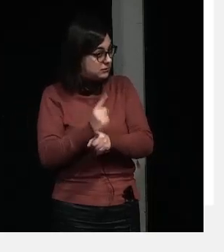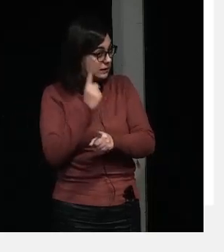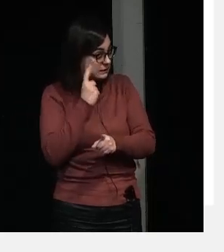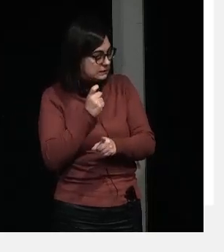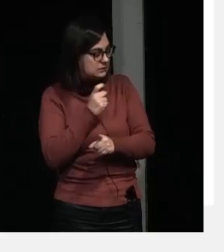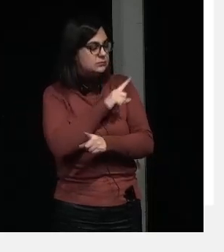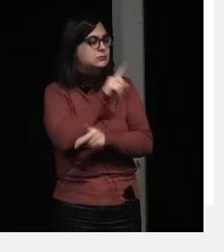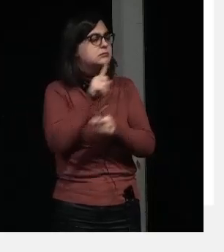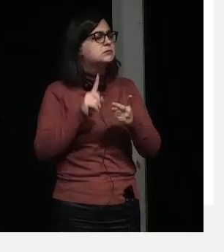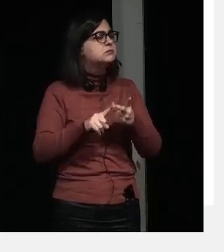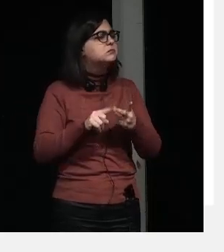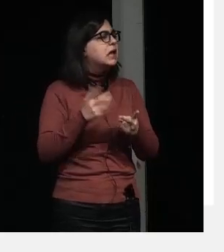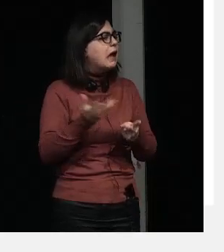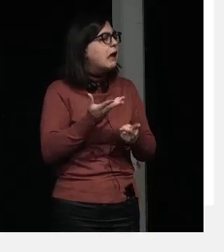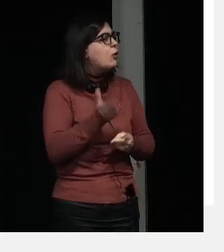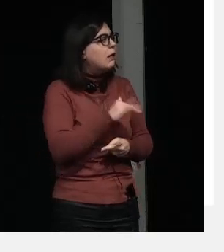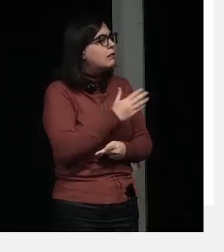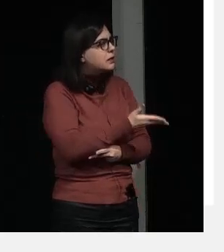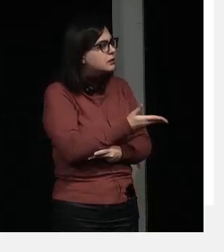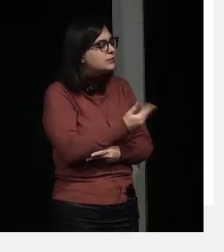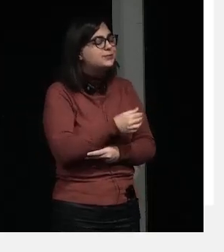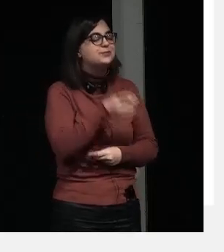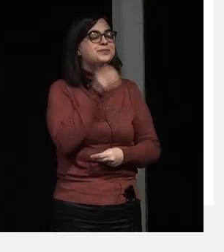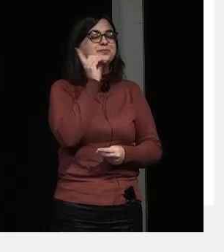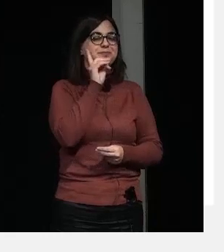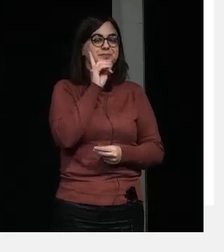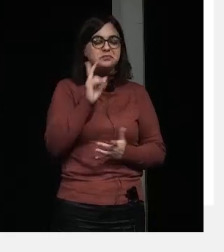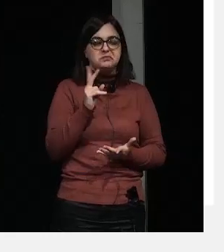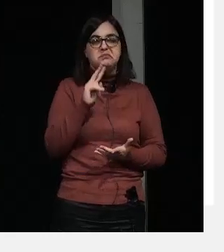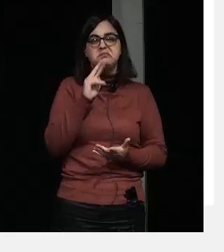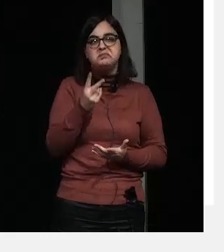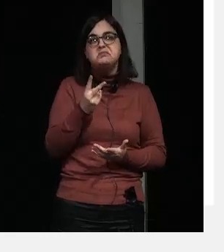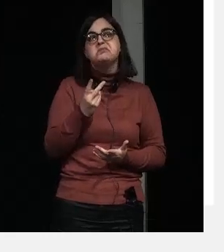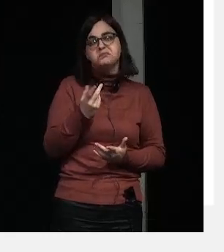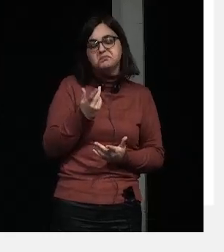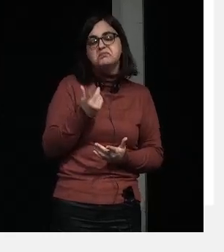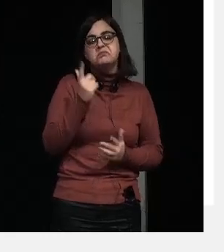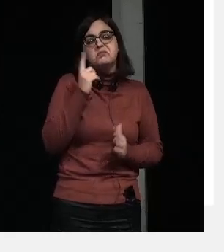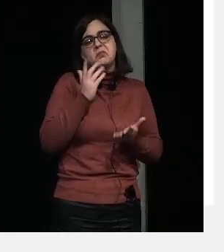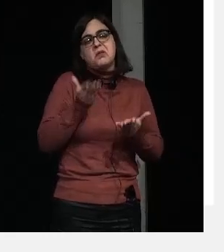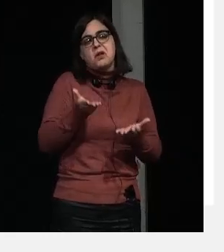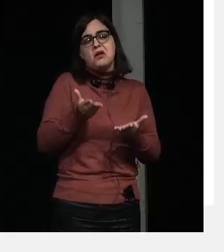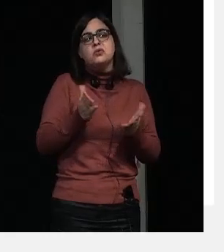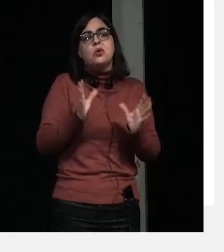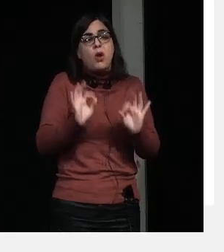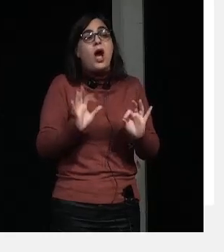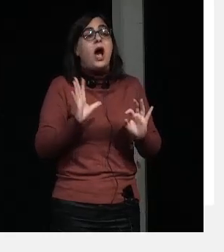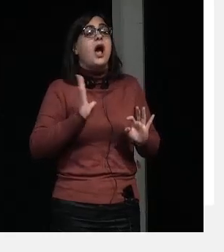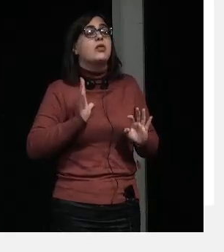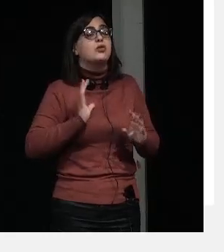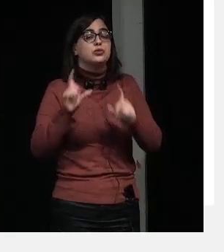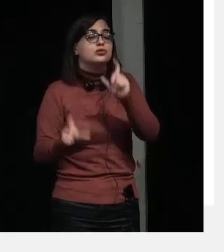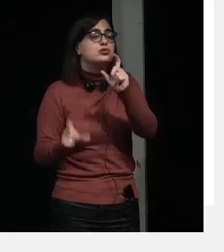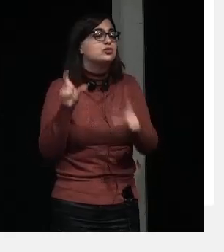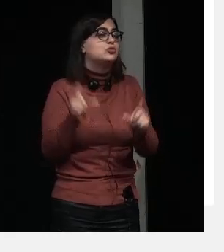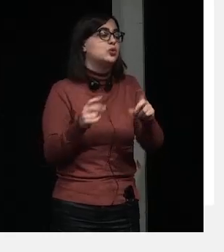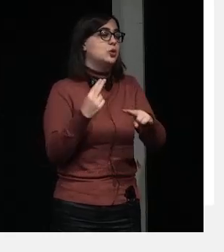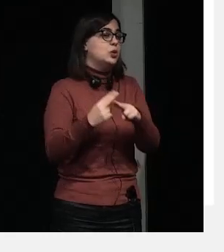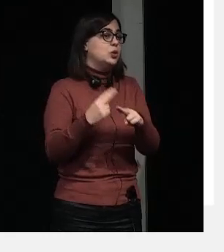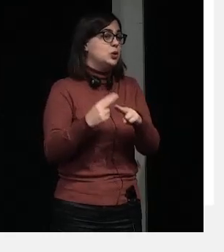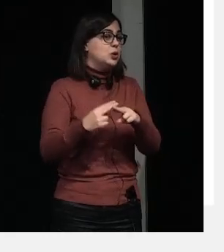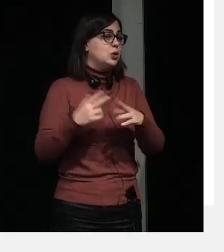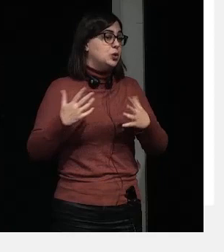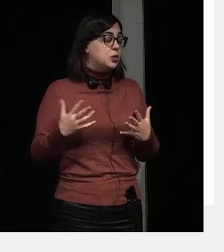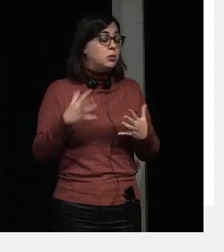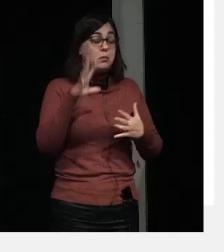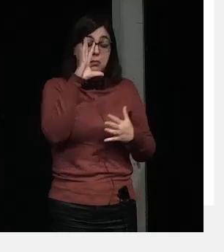άλλο? Νομίζω ότι αυτό, ανθρώπους. Γιατί, ξέρετε, θεωρώ πολύ